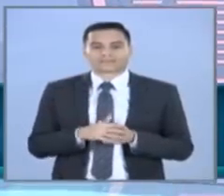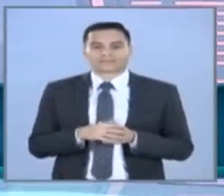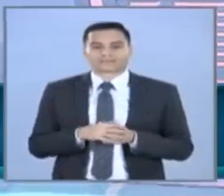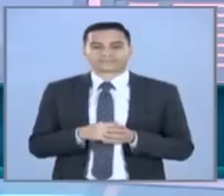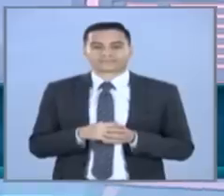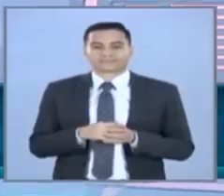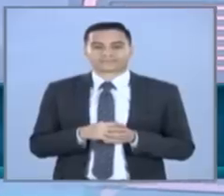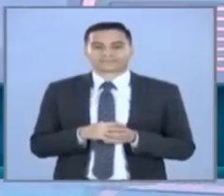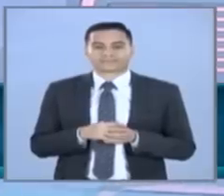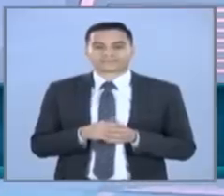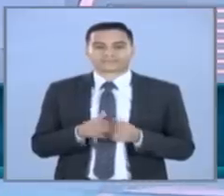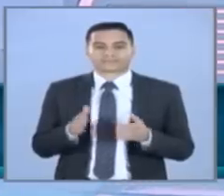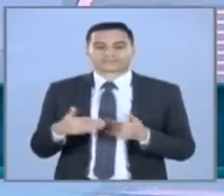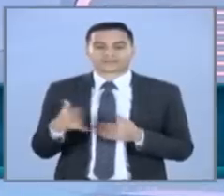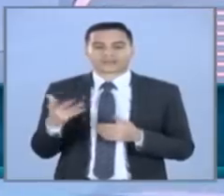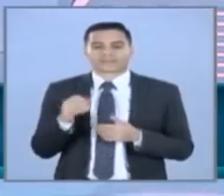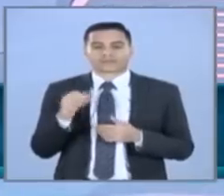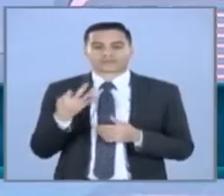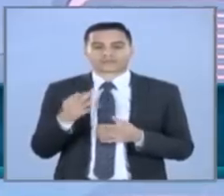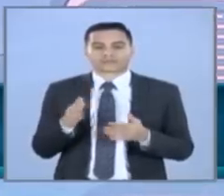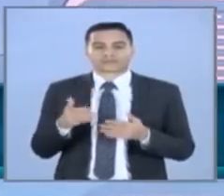بتضم 13 عيادة،